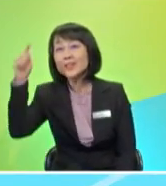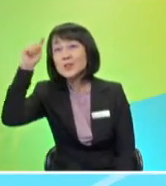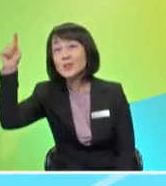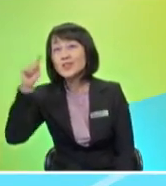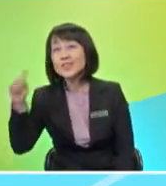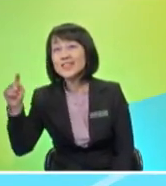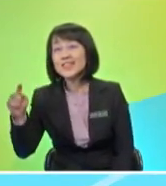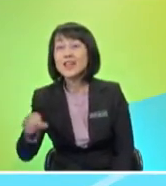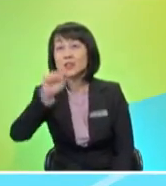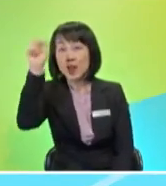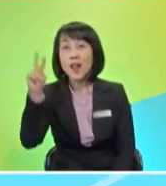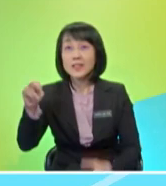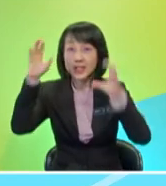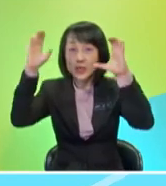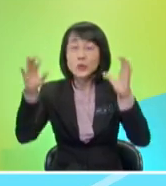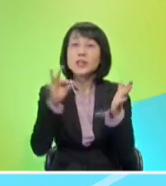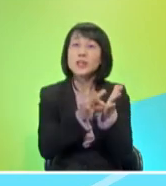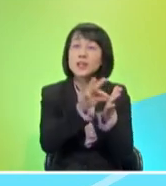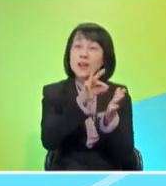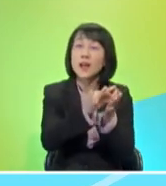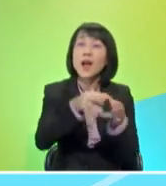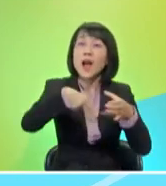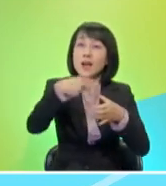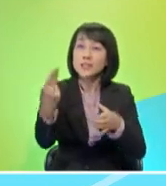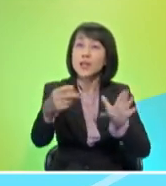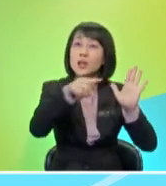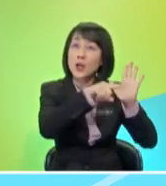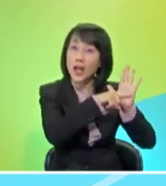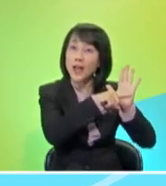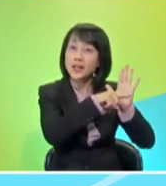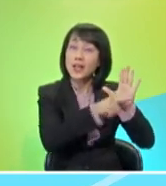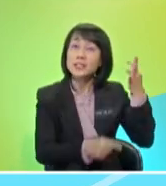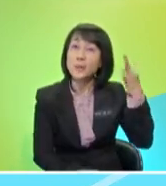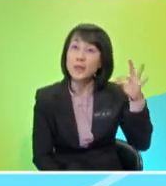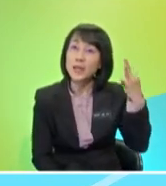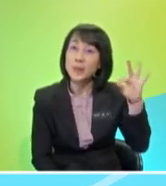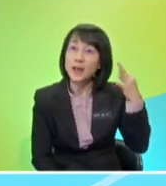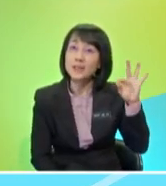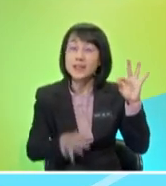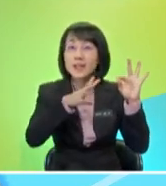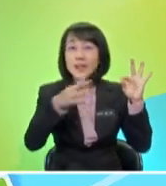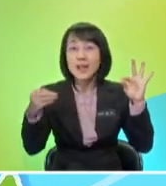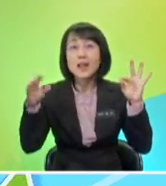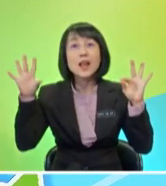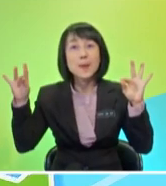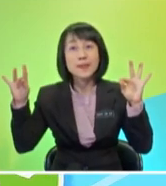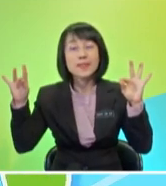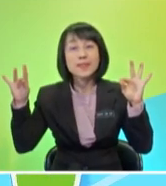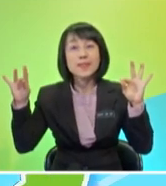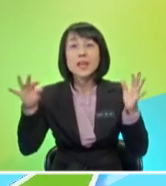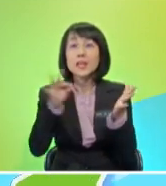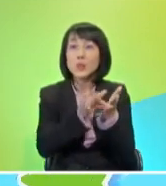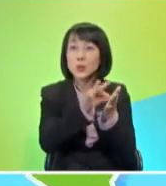cikgu. Hitungkan hasil tolak 19 dan 8.